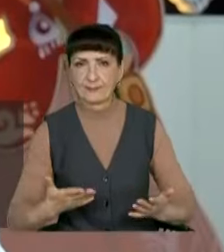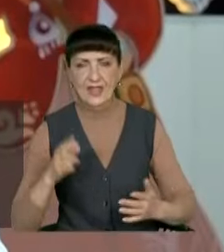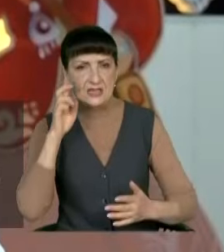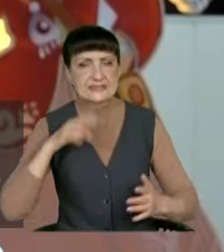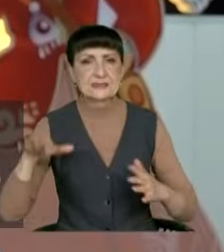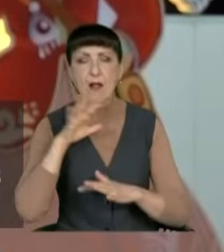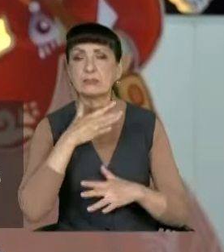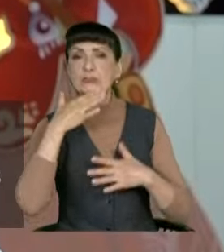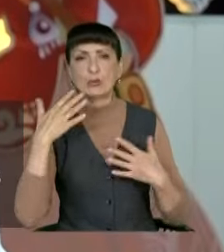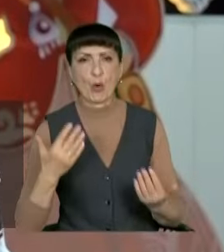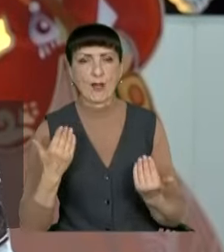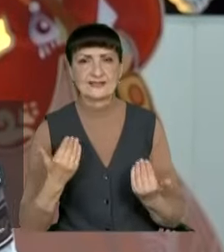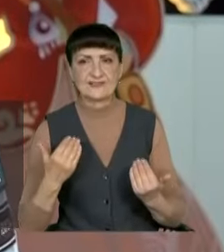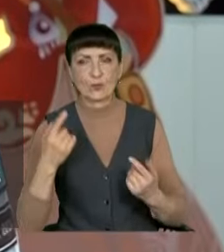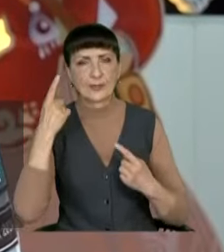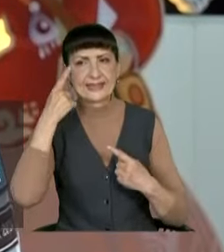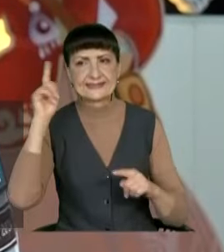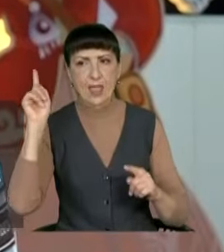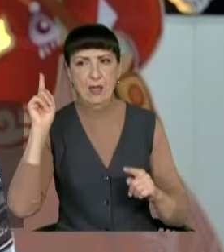много. Сегодня идея